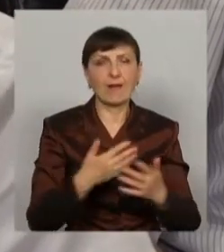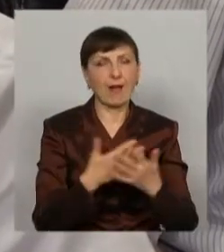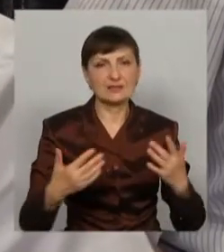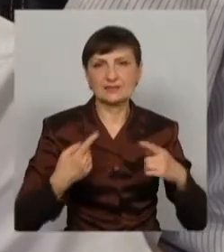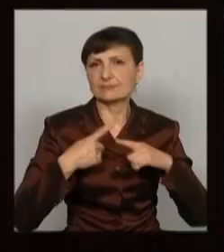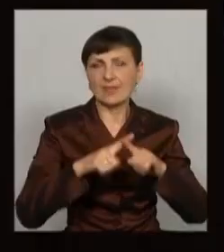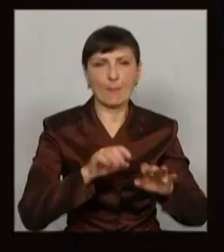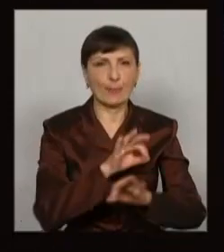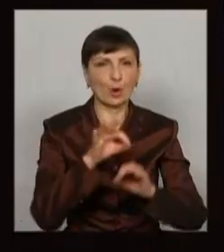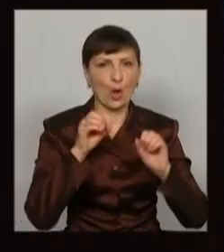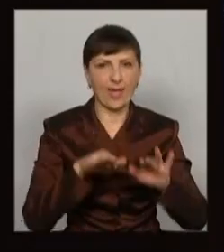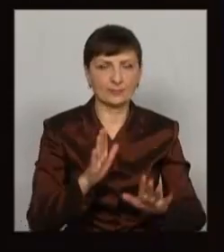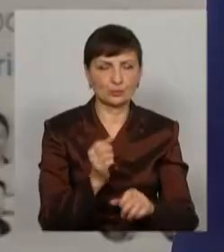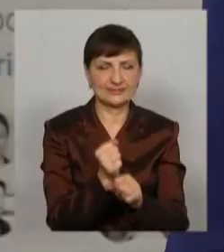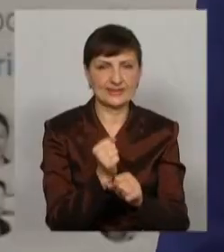проектов.